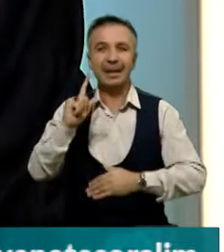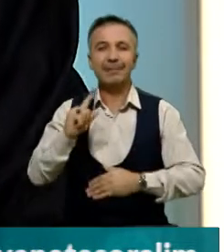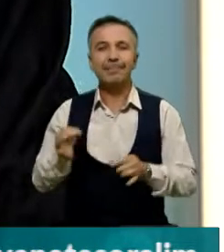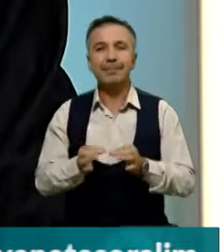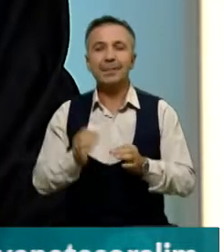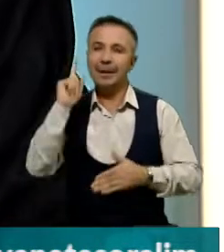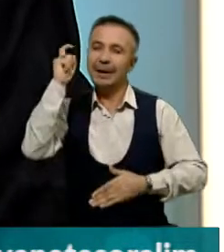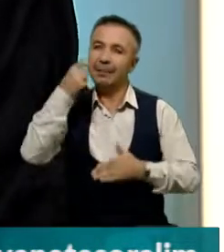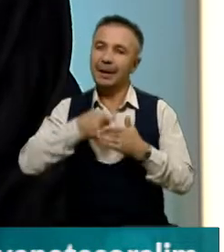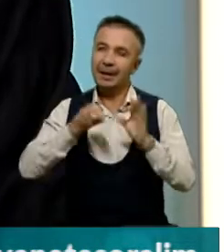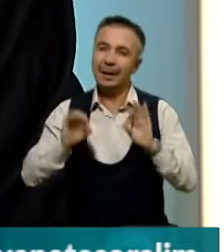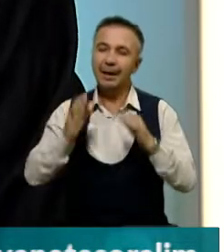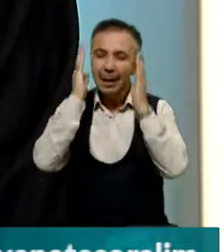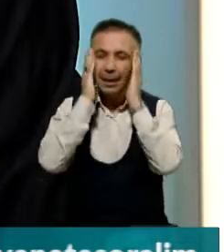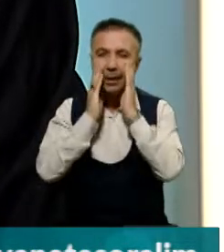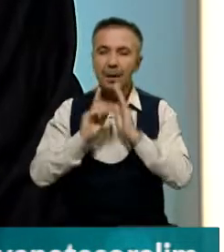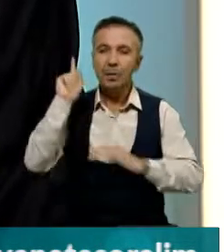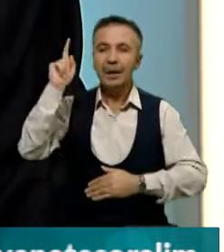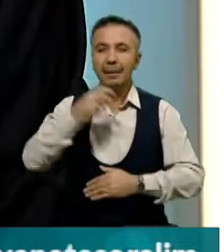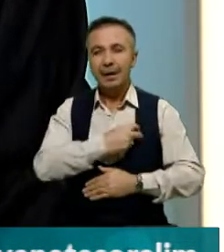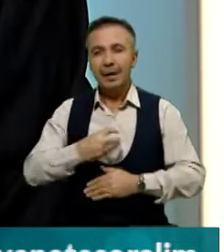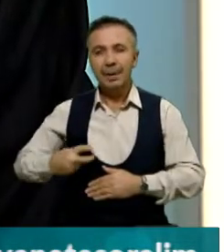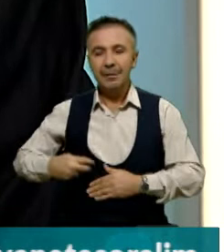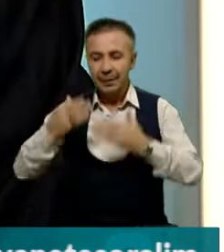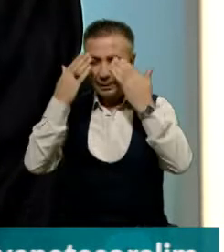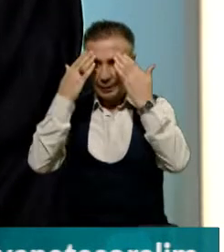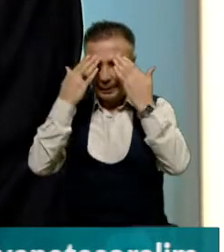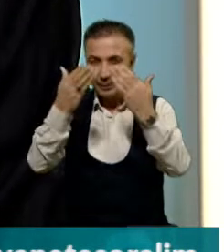Bismillahirrahmanirrahim. Elhamdülillah ve salatu ala Resulillah.